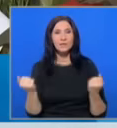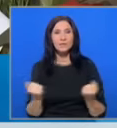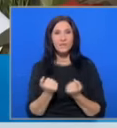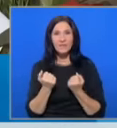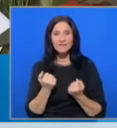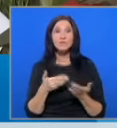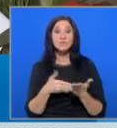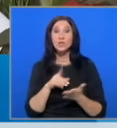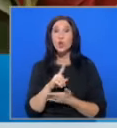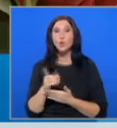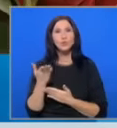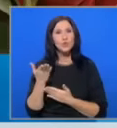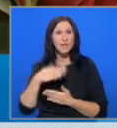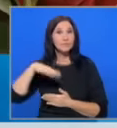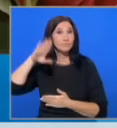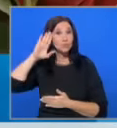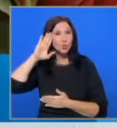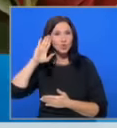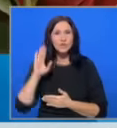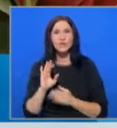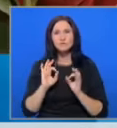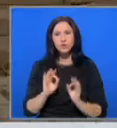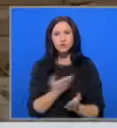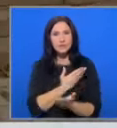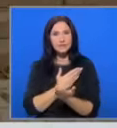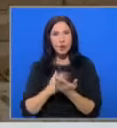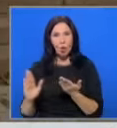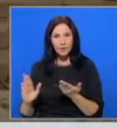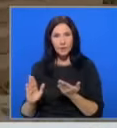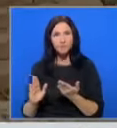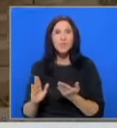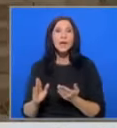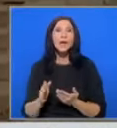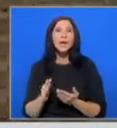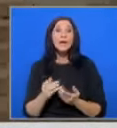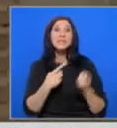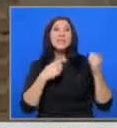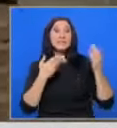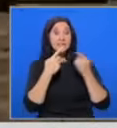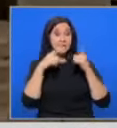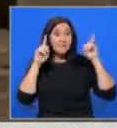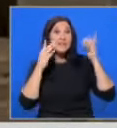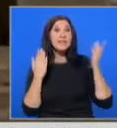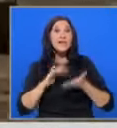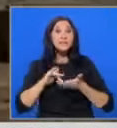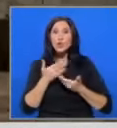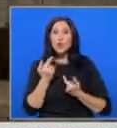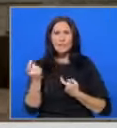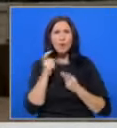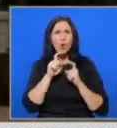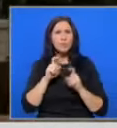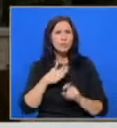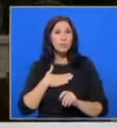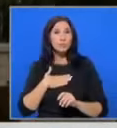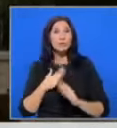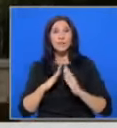действия, заради които тези служители всъщност са експулсирани. Светият синод няма да коментира собствеността на храма до заседанието си на